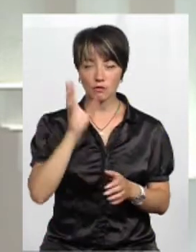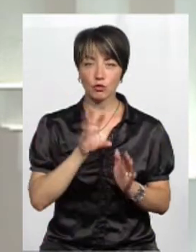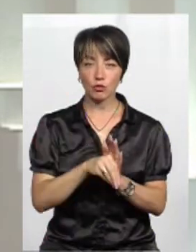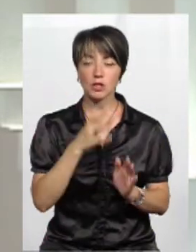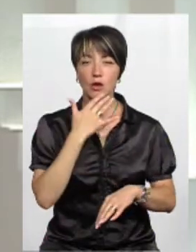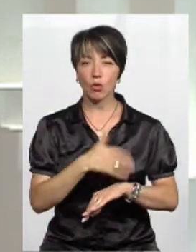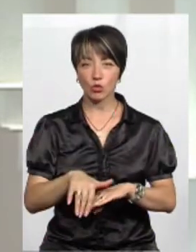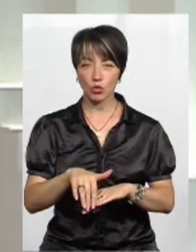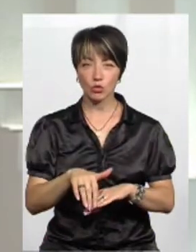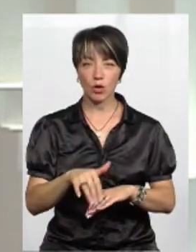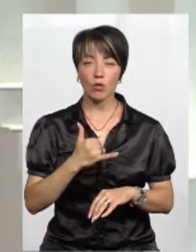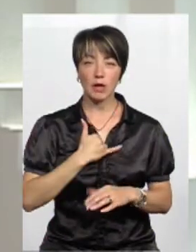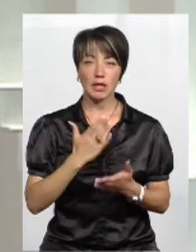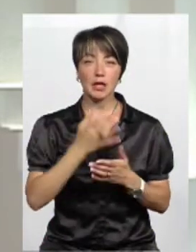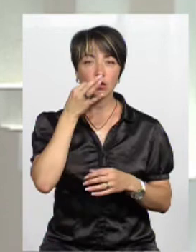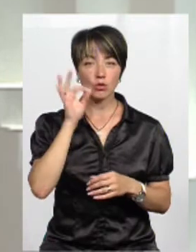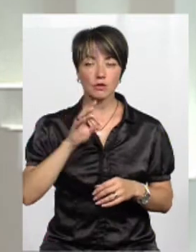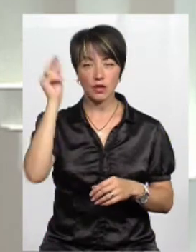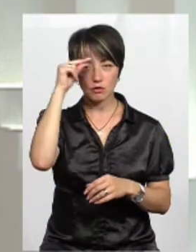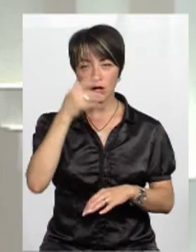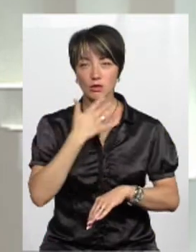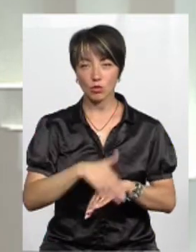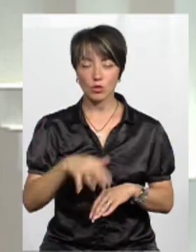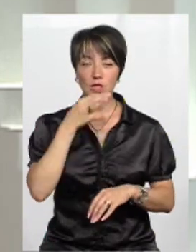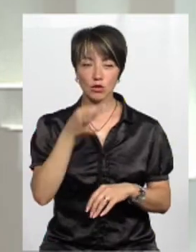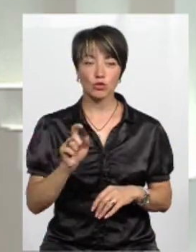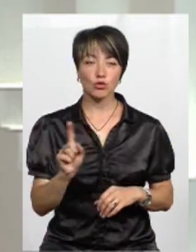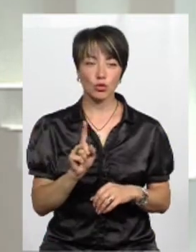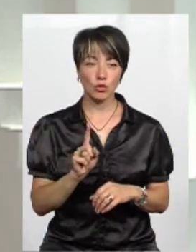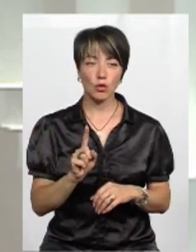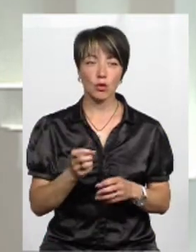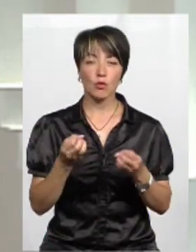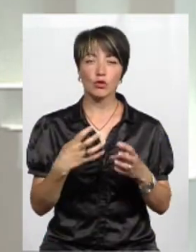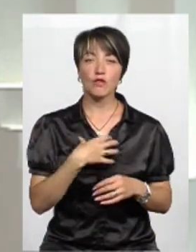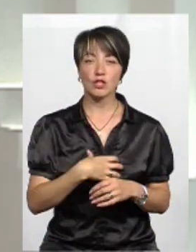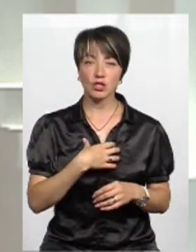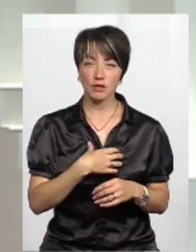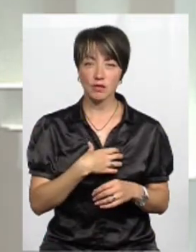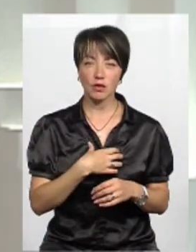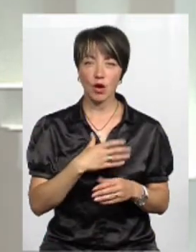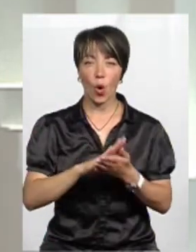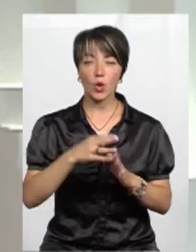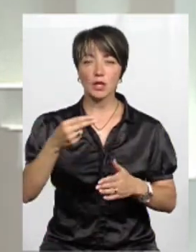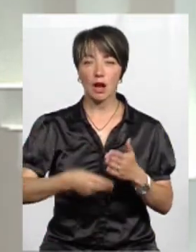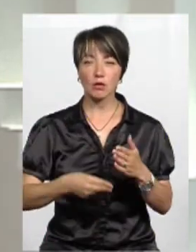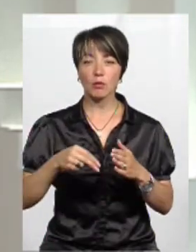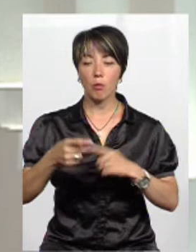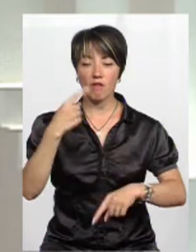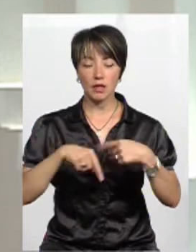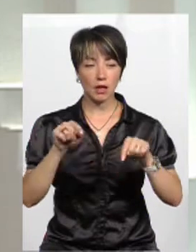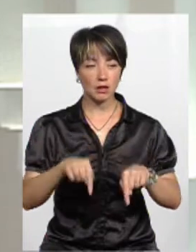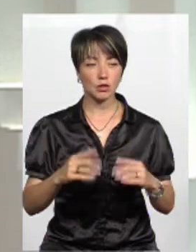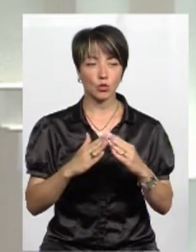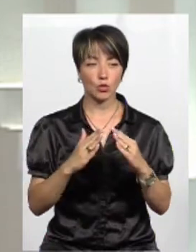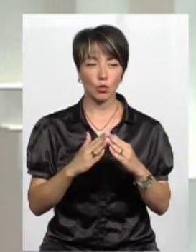числі, за кордоном. Особисто в мене є досвід навчання за кордоном, і скажу, що просто дуже важливо з ними укладати контракт, щоб потім вони